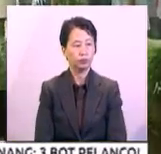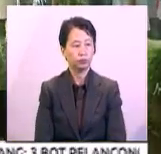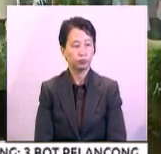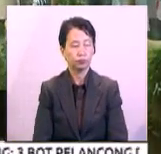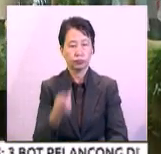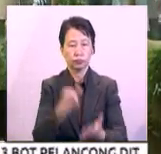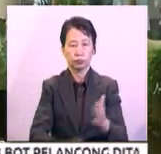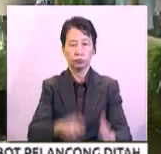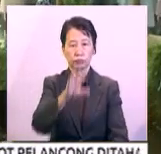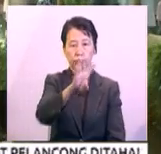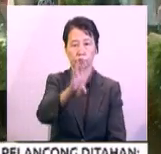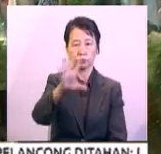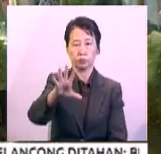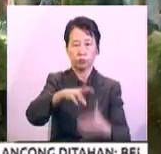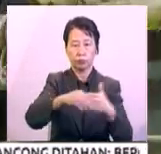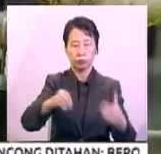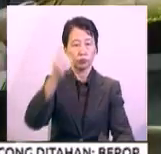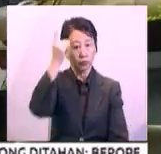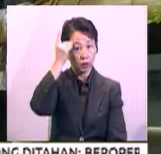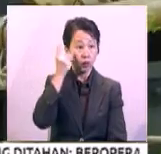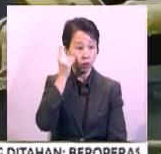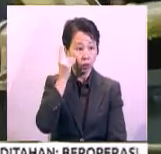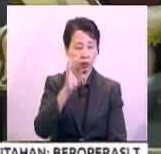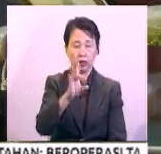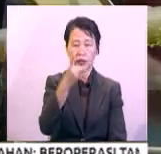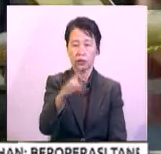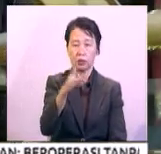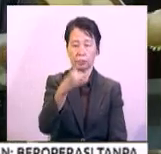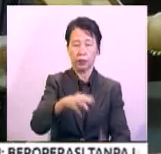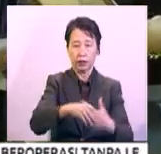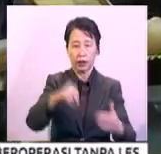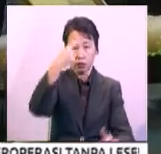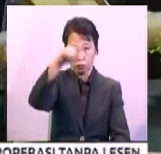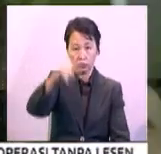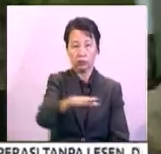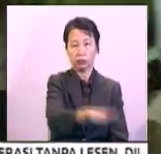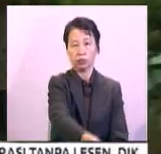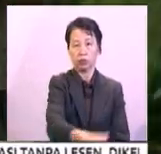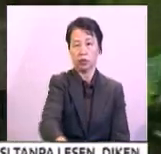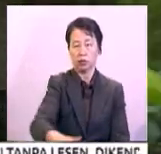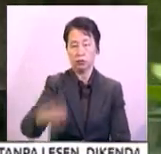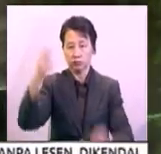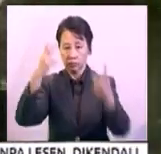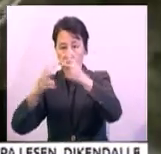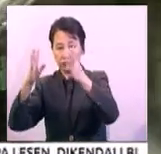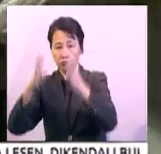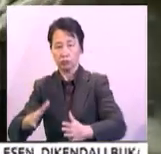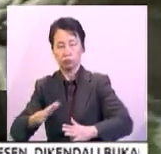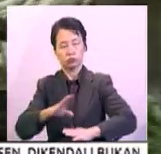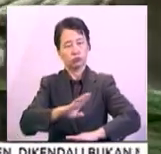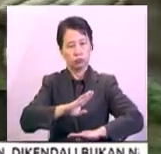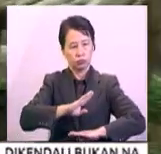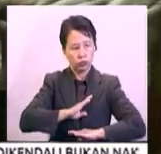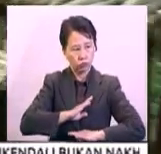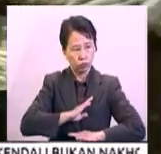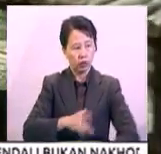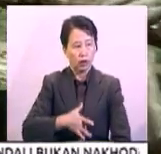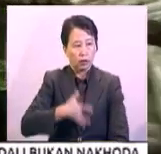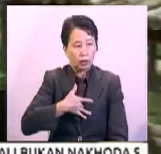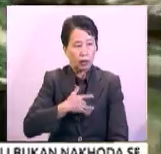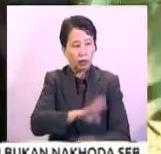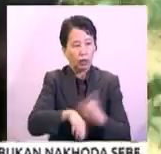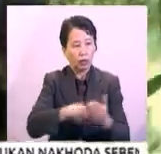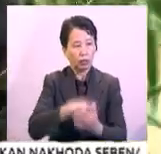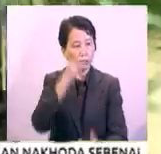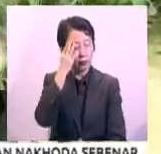harga RM45 untuk dewasa dan RM18 untuk kanak-kanak, pengunjung jelas berpuas hati merasai semua